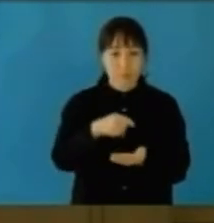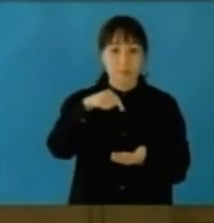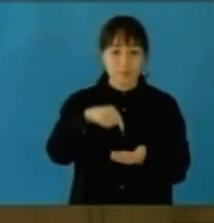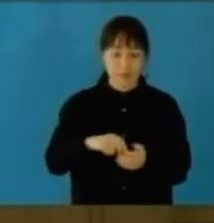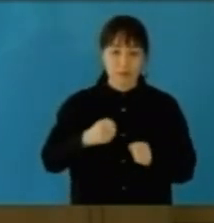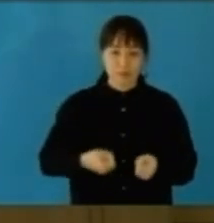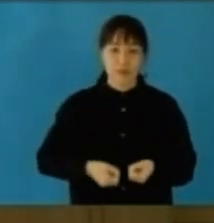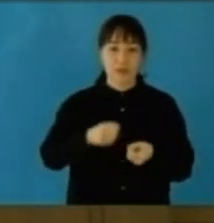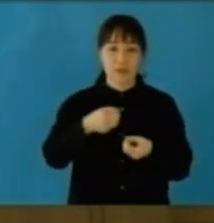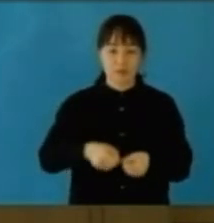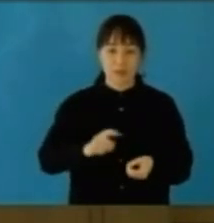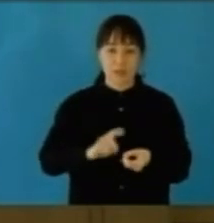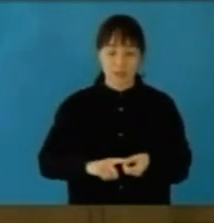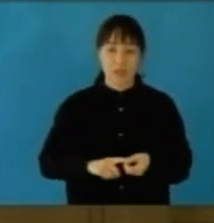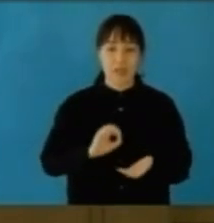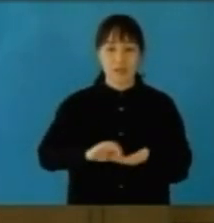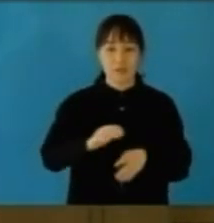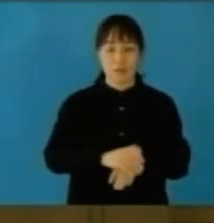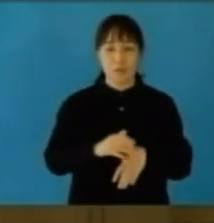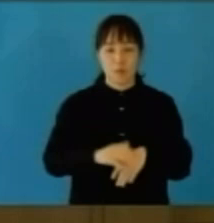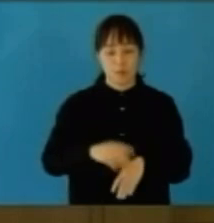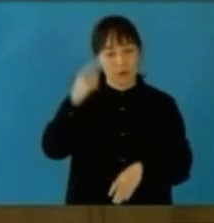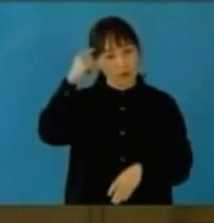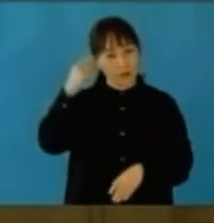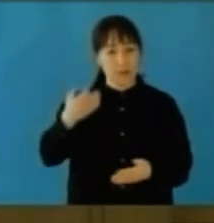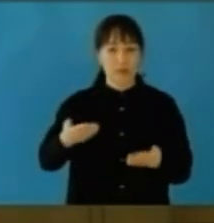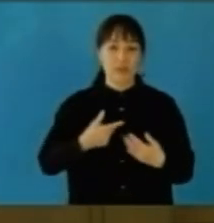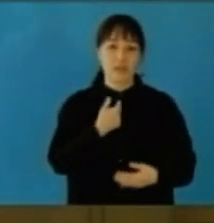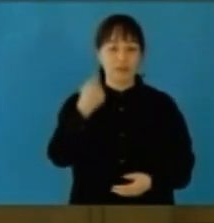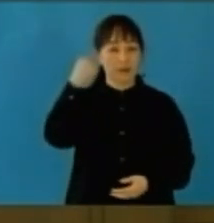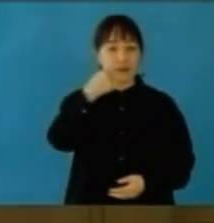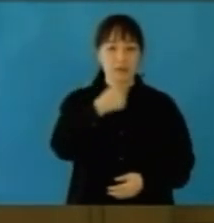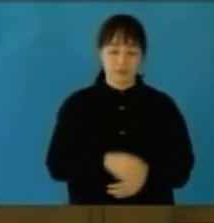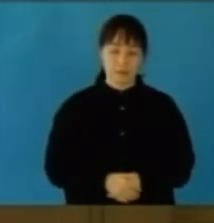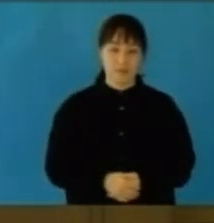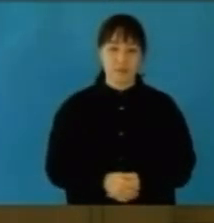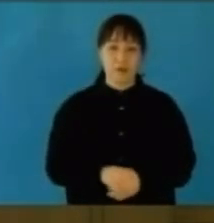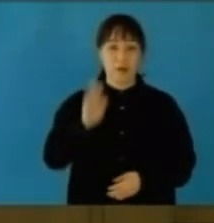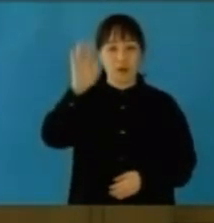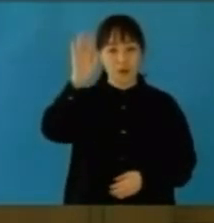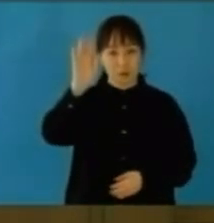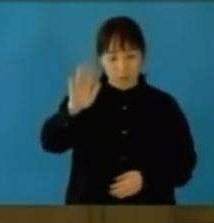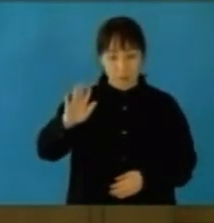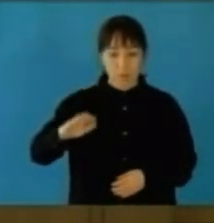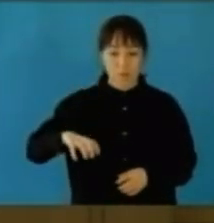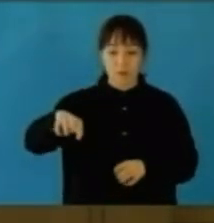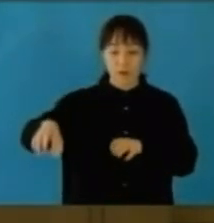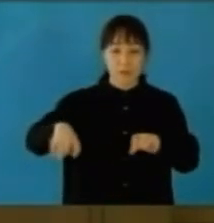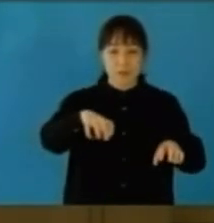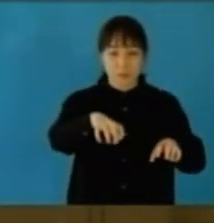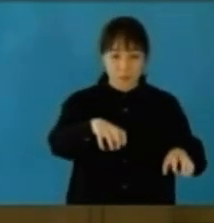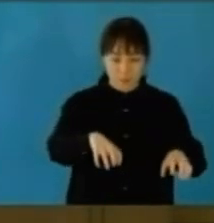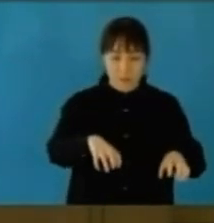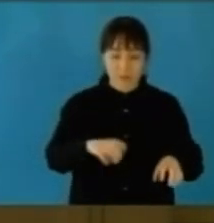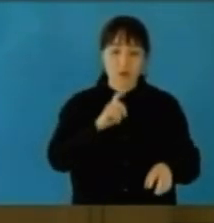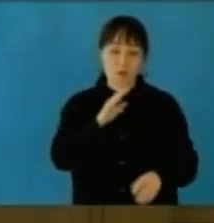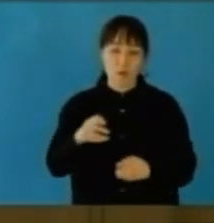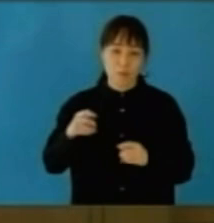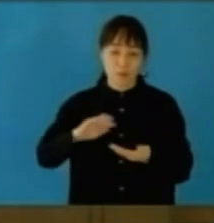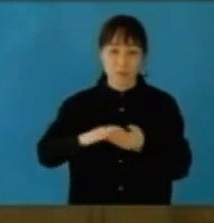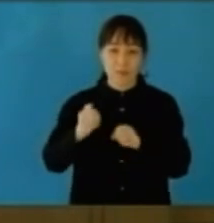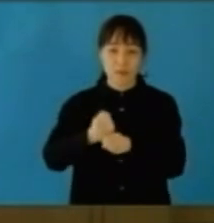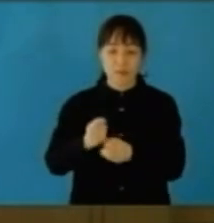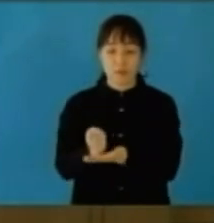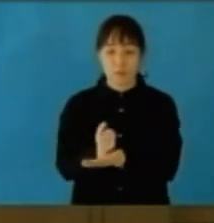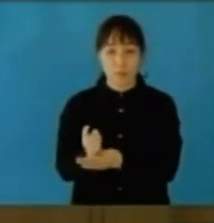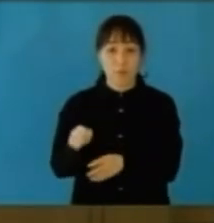体的な利活用の考え方を検討していただきたいと考えております。なお、今後は、ゾーニングの元となる本港区のまちづくりの方向性